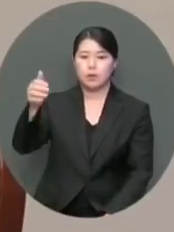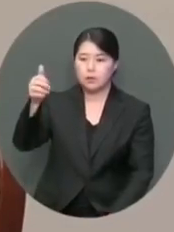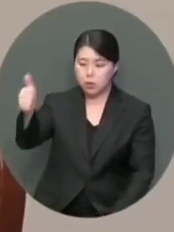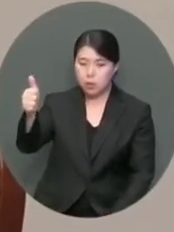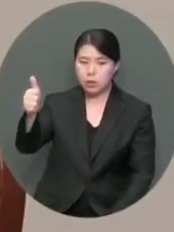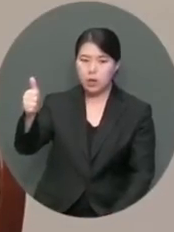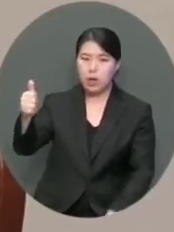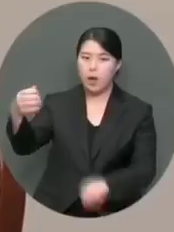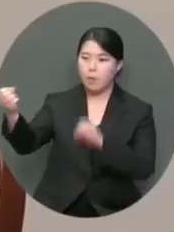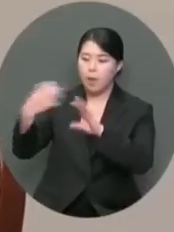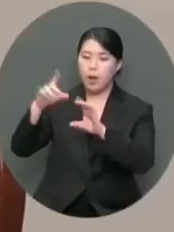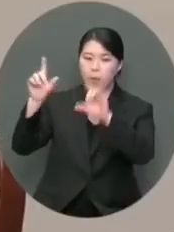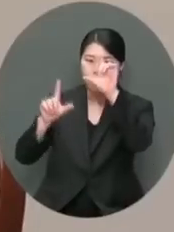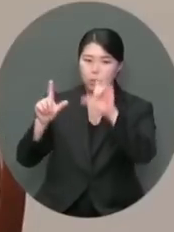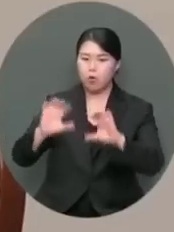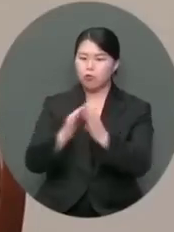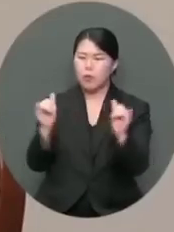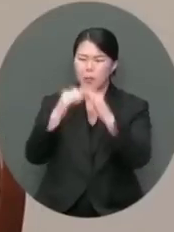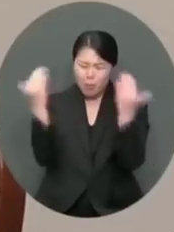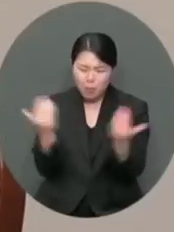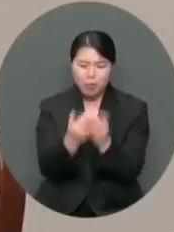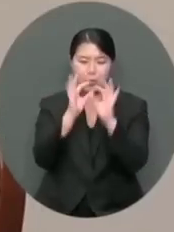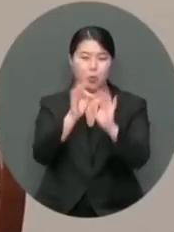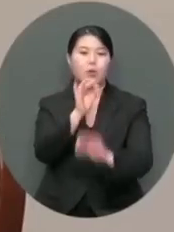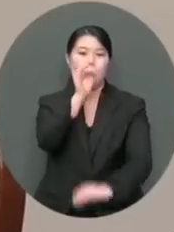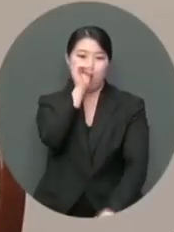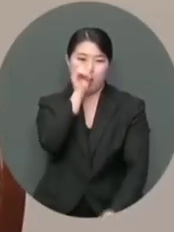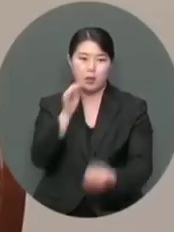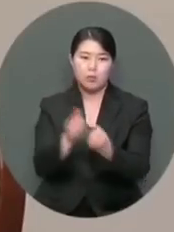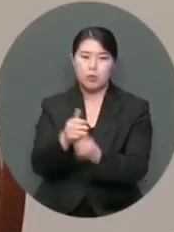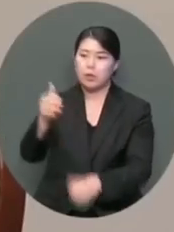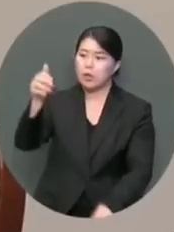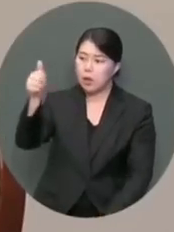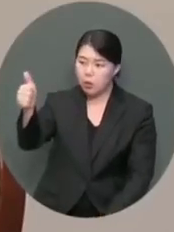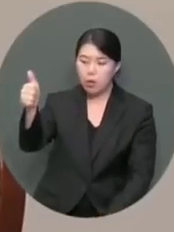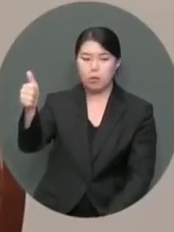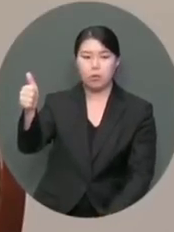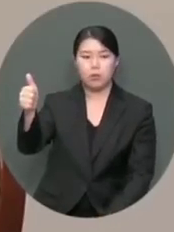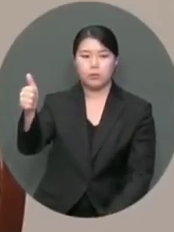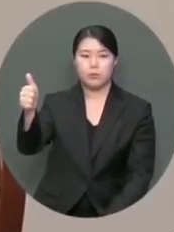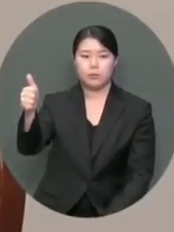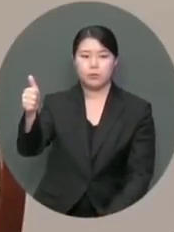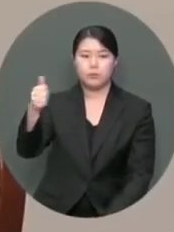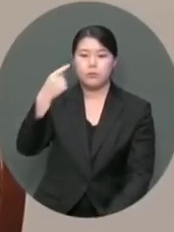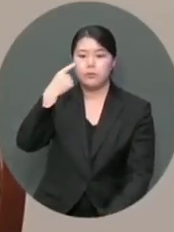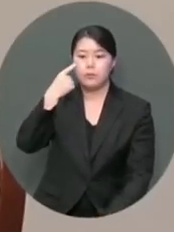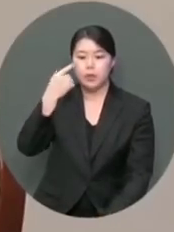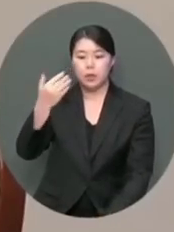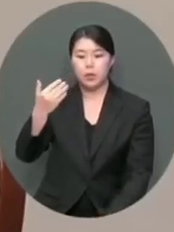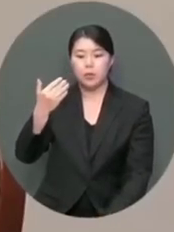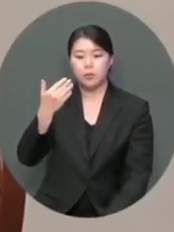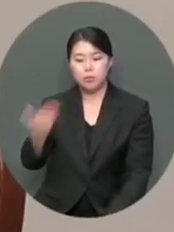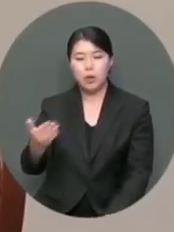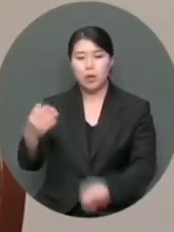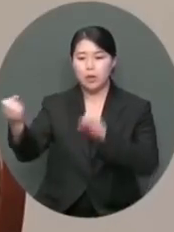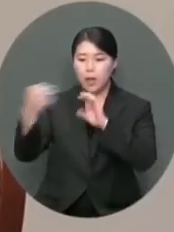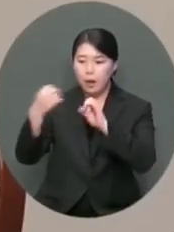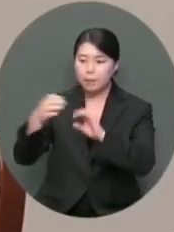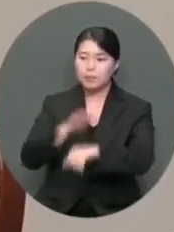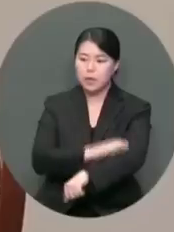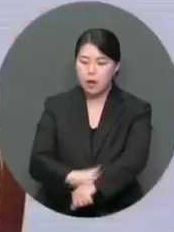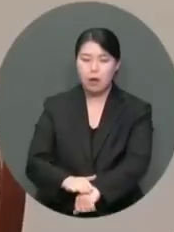장관님께서 얘기하시는 거에서 우리 국민들이 다 보고 계십니다. 그러니까 장관님께서도 우리 질의하시는 의원님 말씀에 답변해 주시고요.